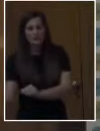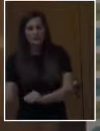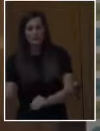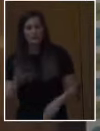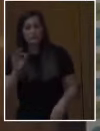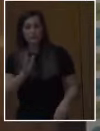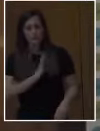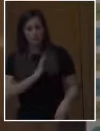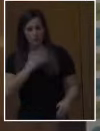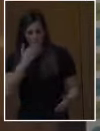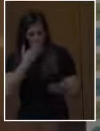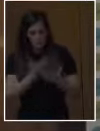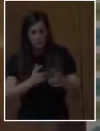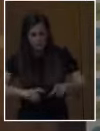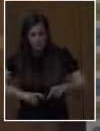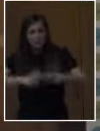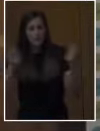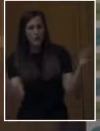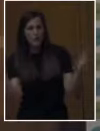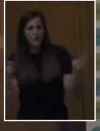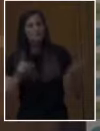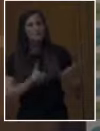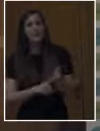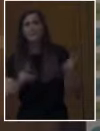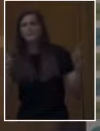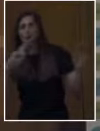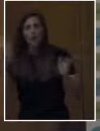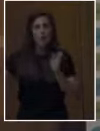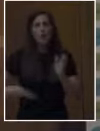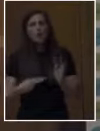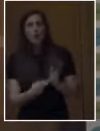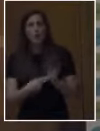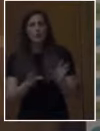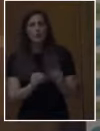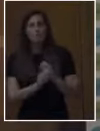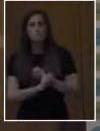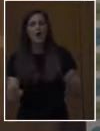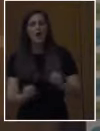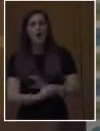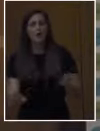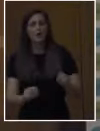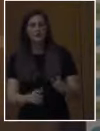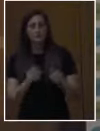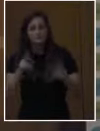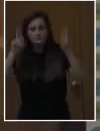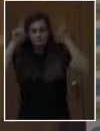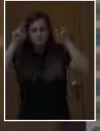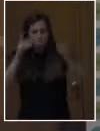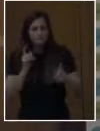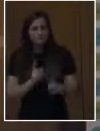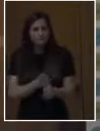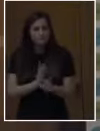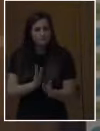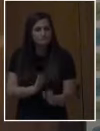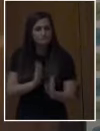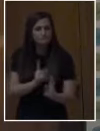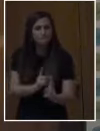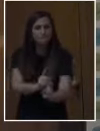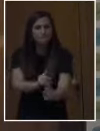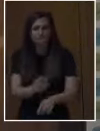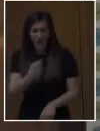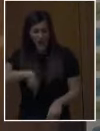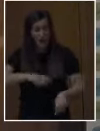σύστημα να μπορεί να έχει ένα ρόλο σε μια γραμμή παραγωγής. Δεν είμαστε στην εποχή της βιομηχανικής